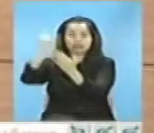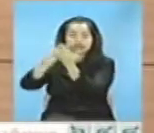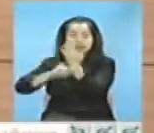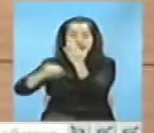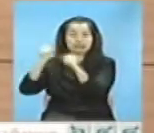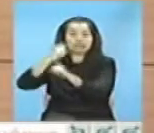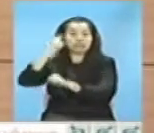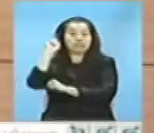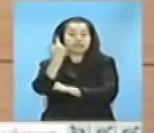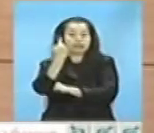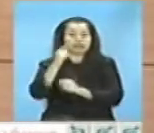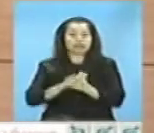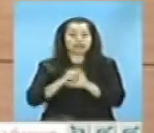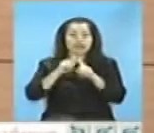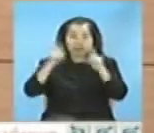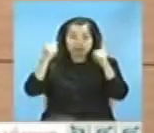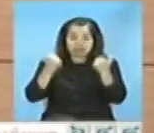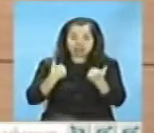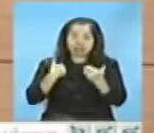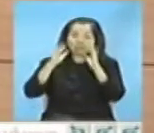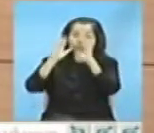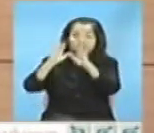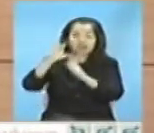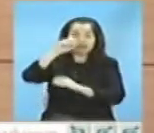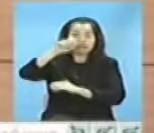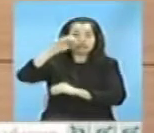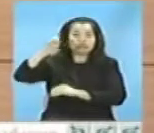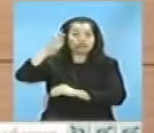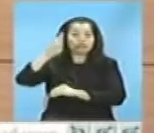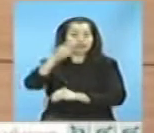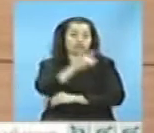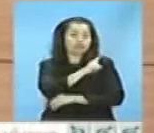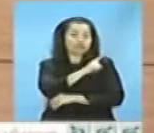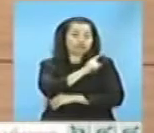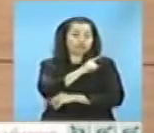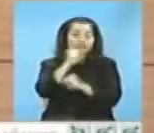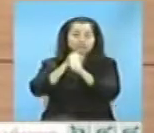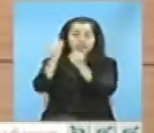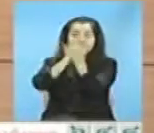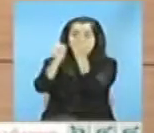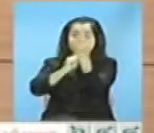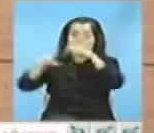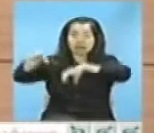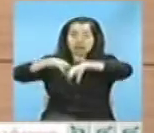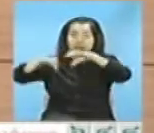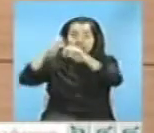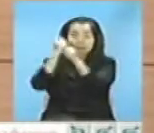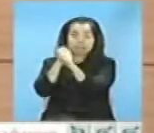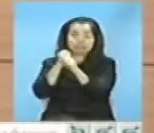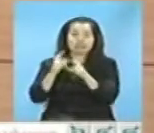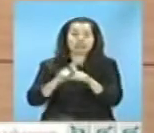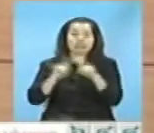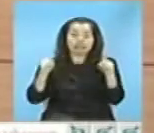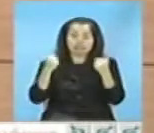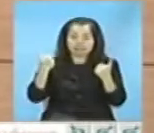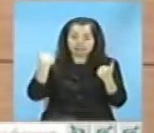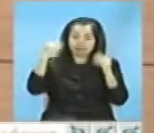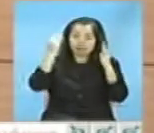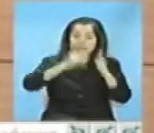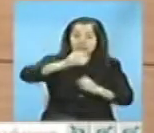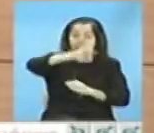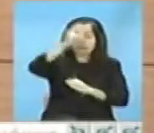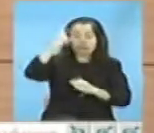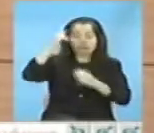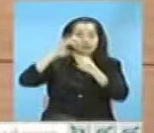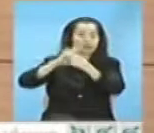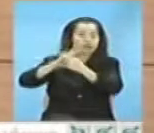ใหม่ขึ้นมาแล้วก็มอบให้สภาร่างรัฐธรรมนูญหรือสสร.เป็นผู้จัดทำหลายท่านได้เป็นให้ข้อกังว